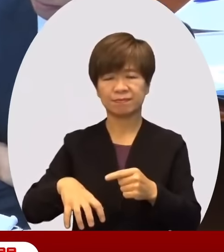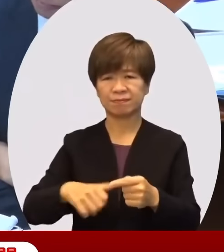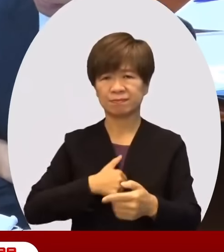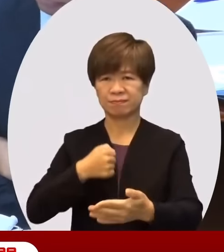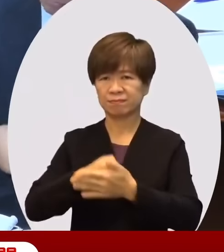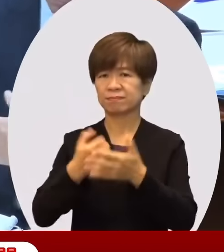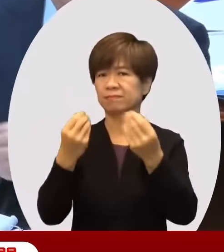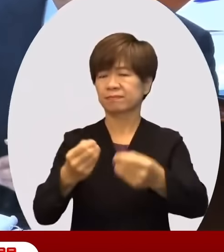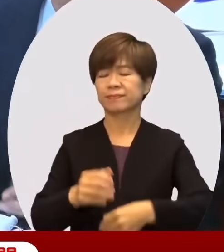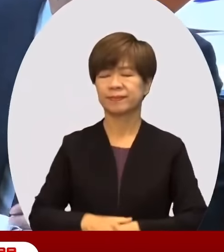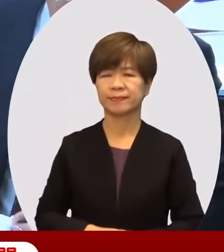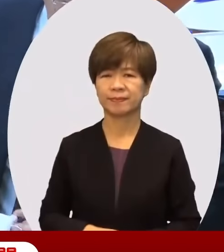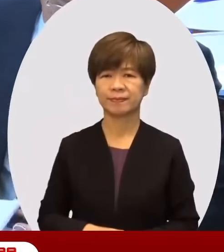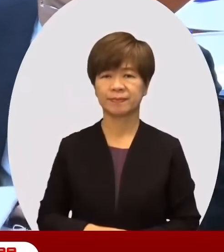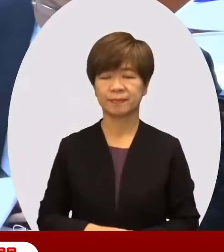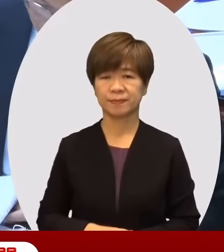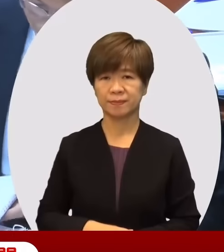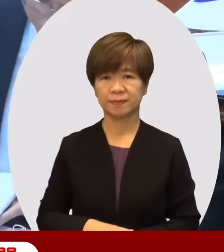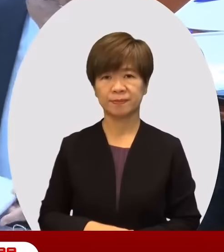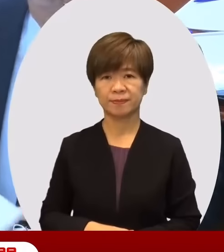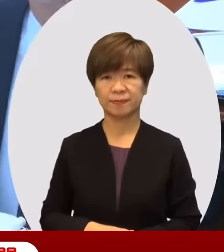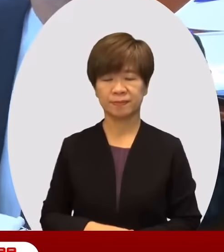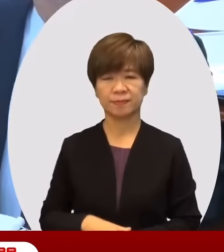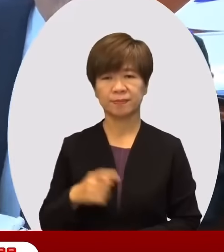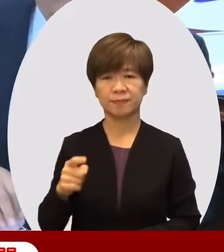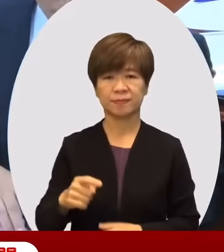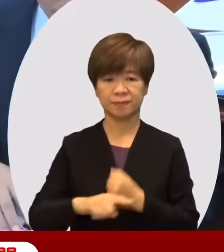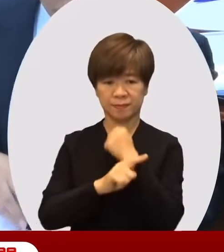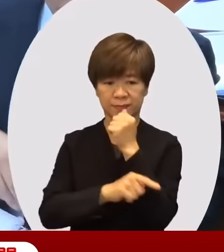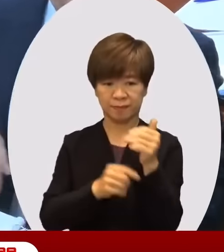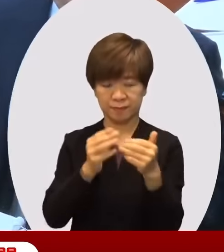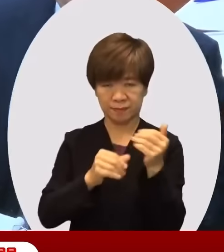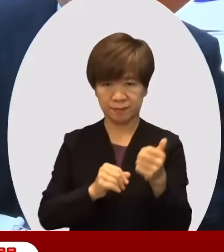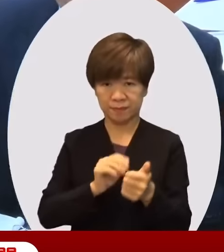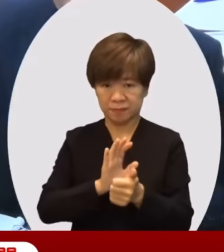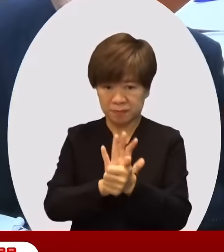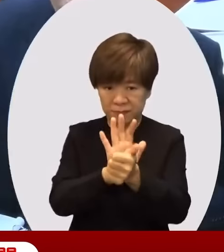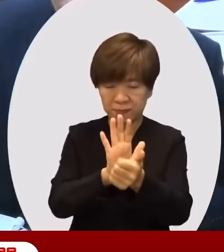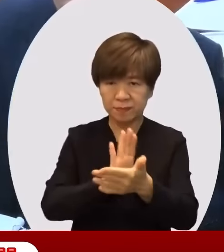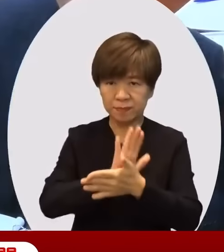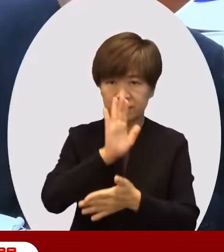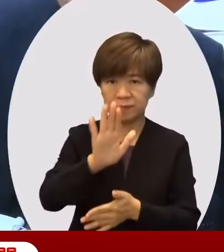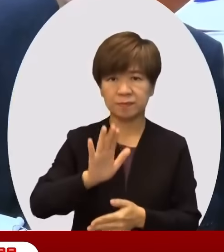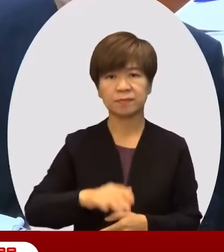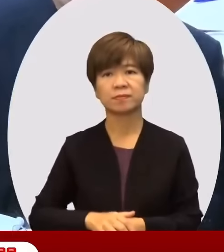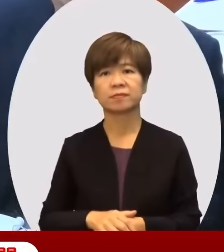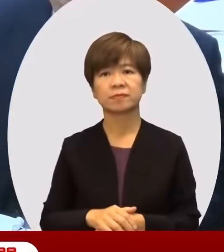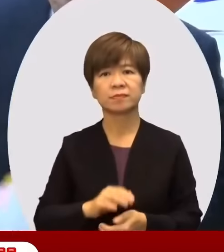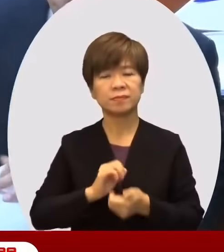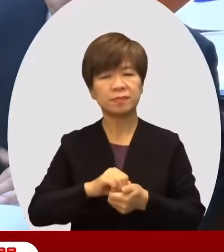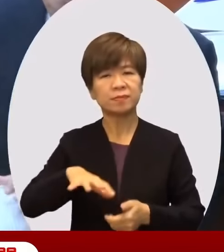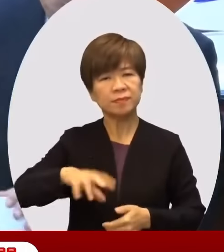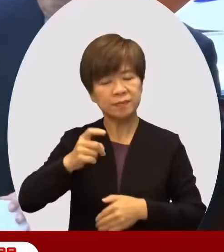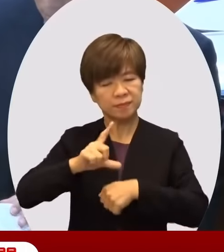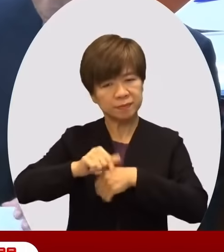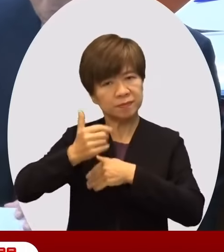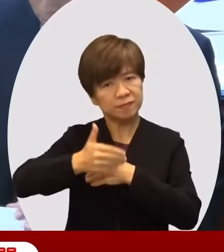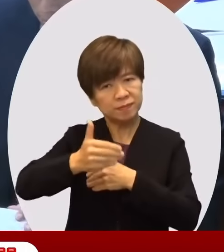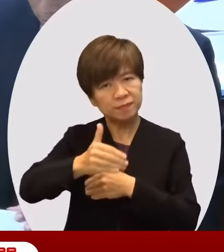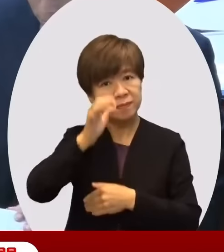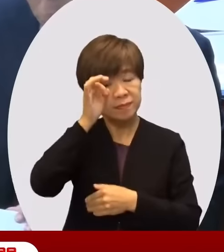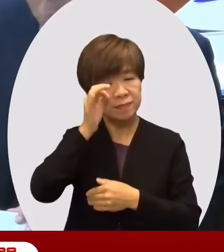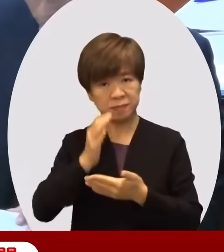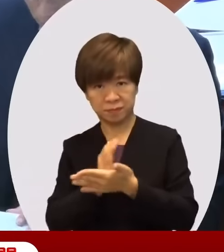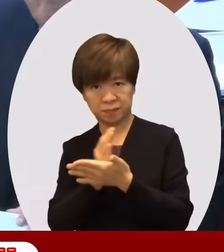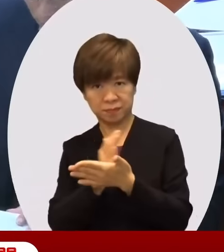个在任何的这个权限在任何的法案推出来之后，其实总是要经过一段时间，是不是